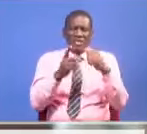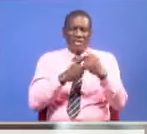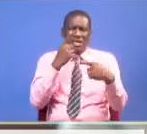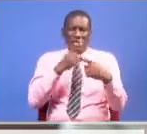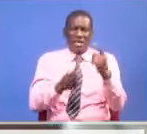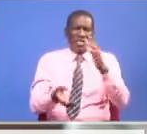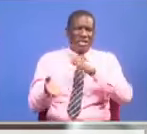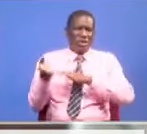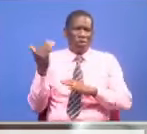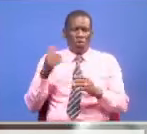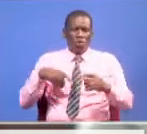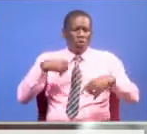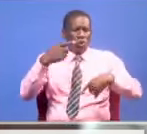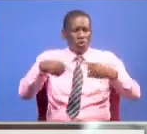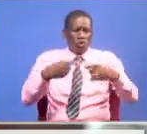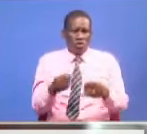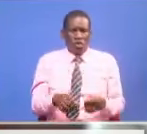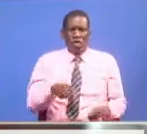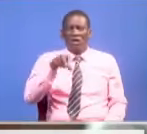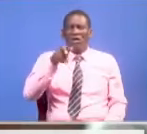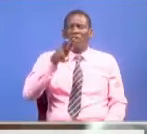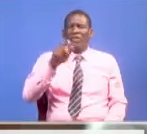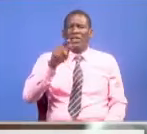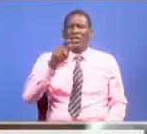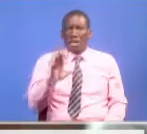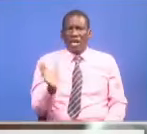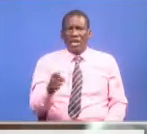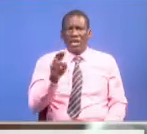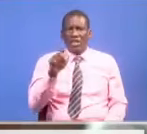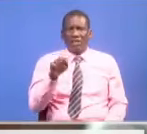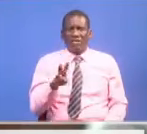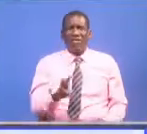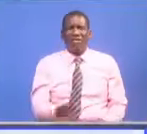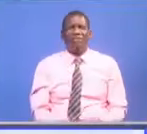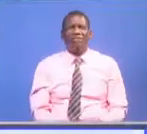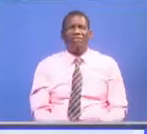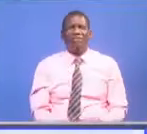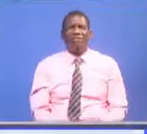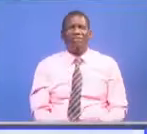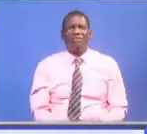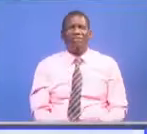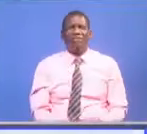iliyopita haitapigwa breki. Victor Wafula, NTV.